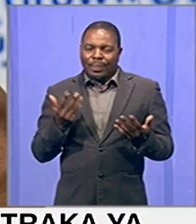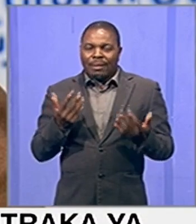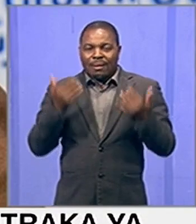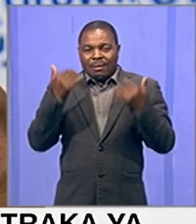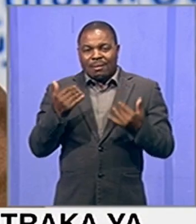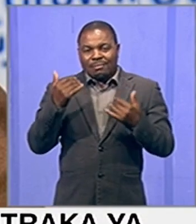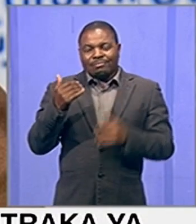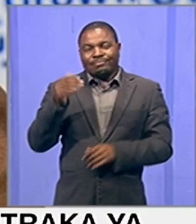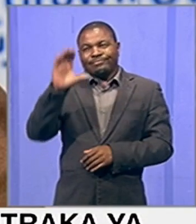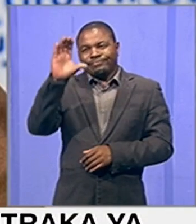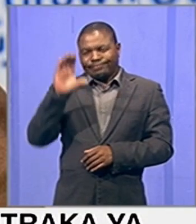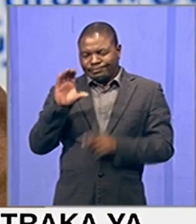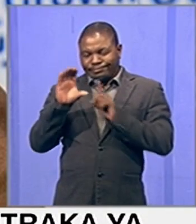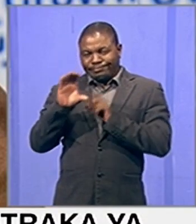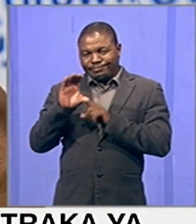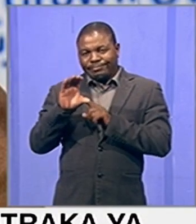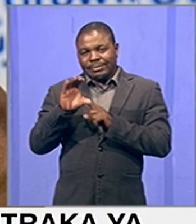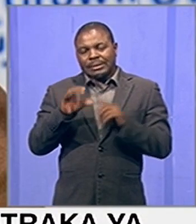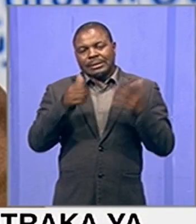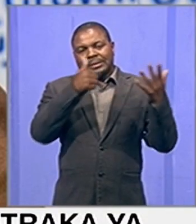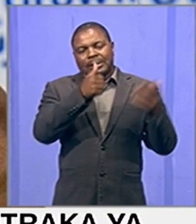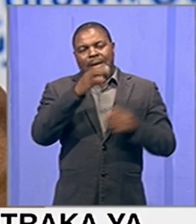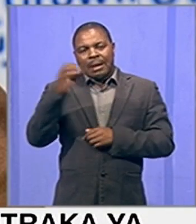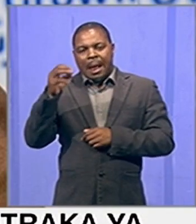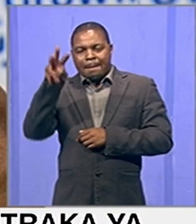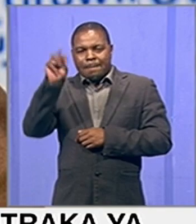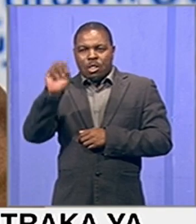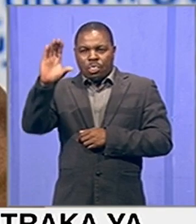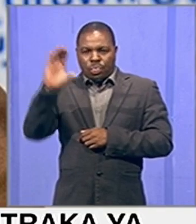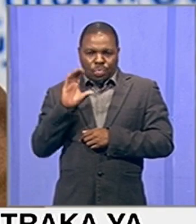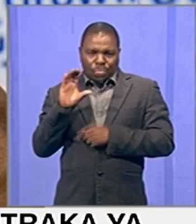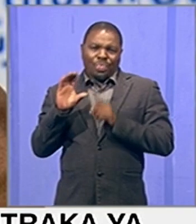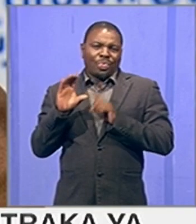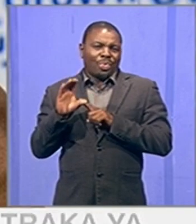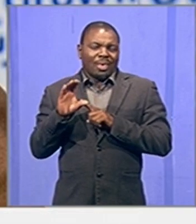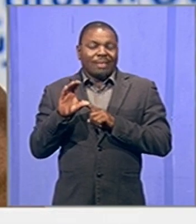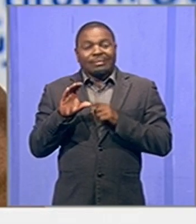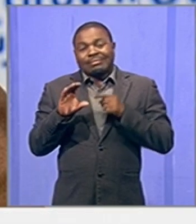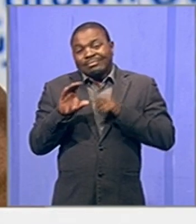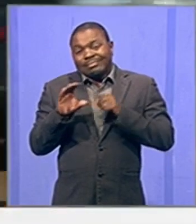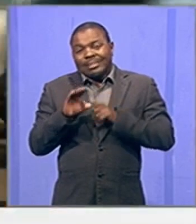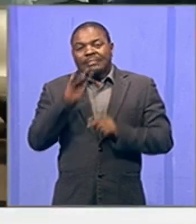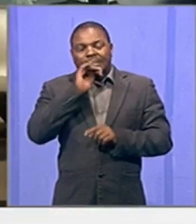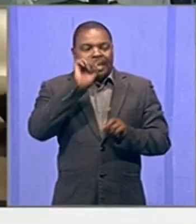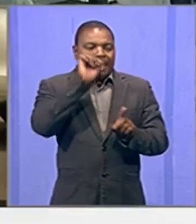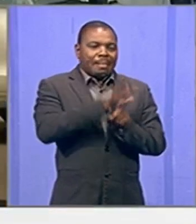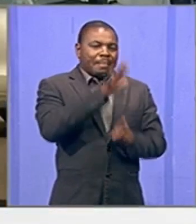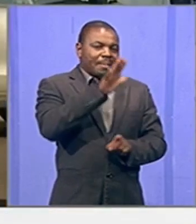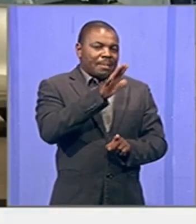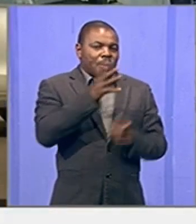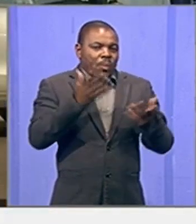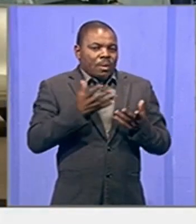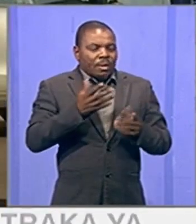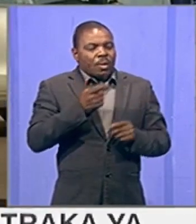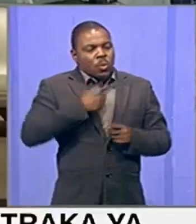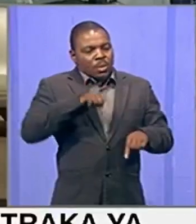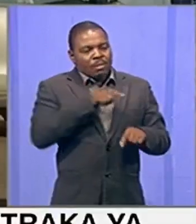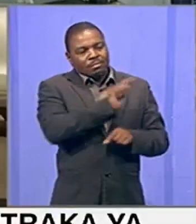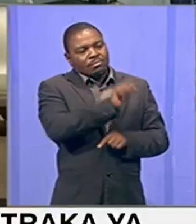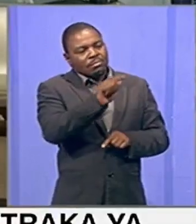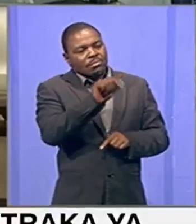was allocated at 600 million, which of course has got an implication in our ability to